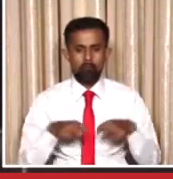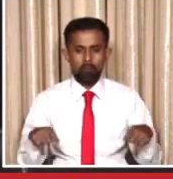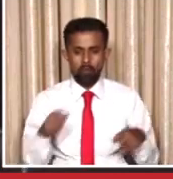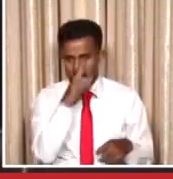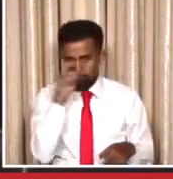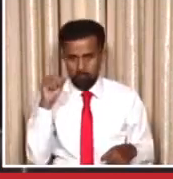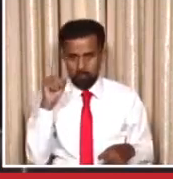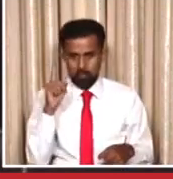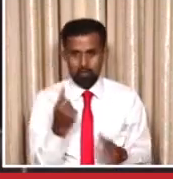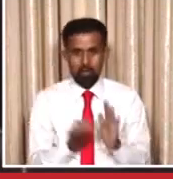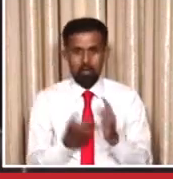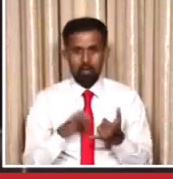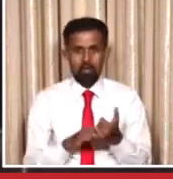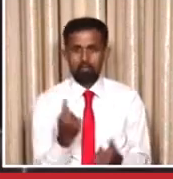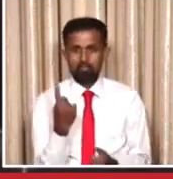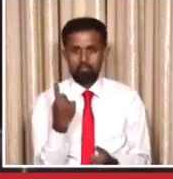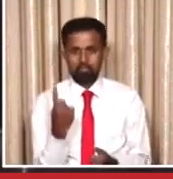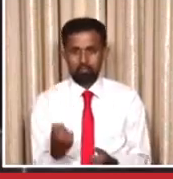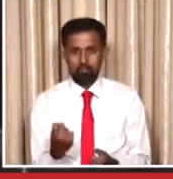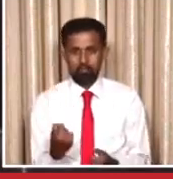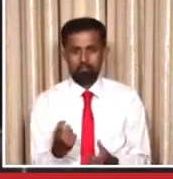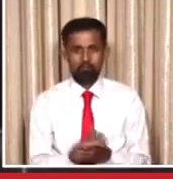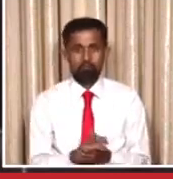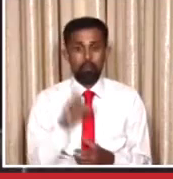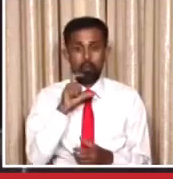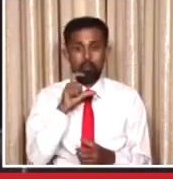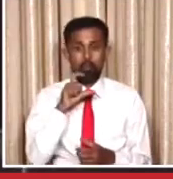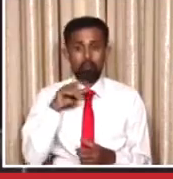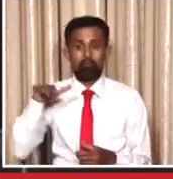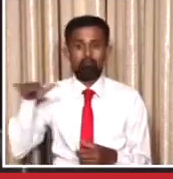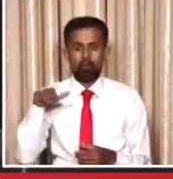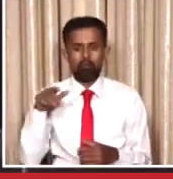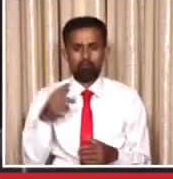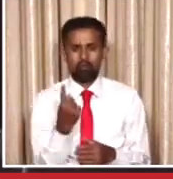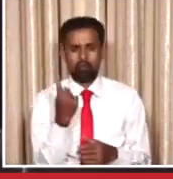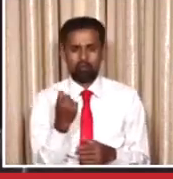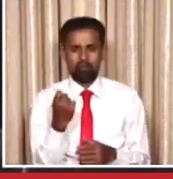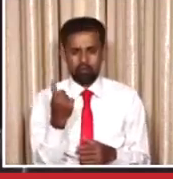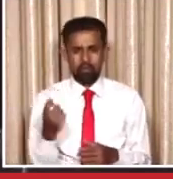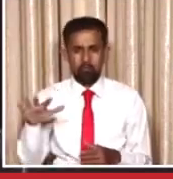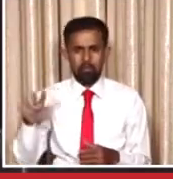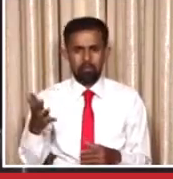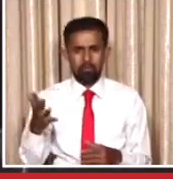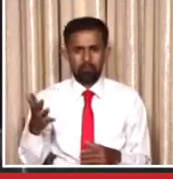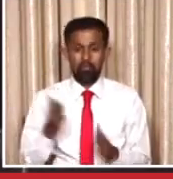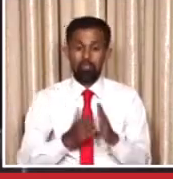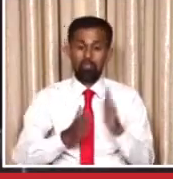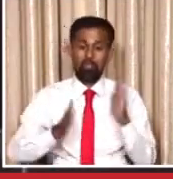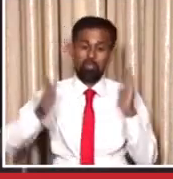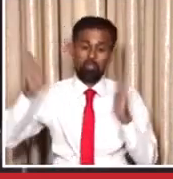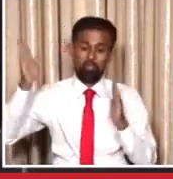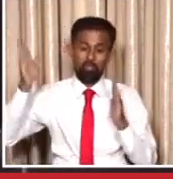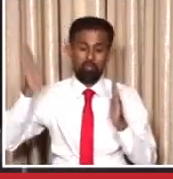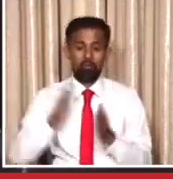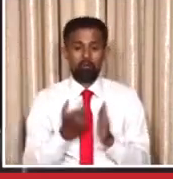கொழும்பு போன்ற மாவட்டங்களிலே 1000-1100 ரூபாய் தூர இடங்களிலே கிராமப்புறங்களிலே இருக்கின்ற